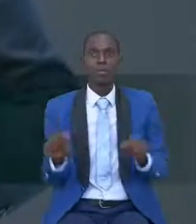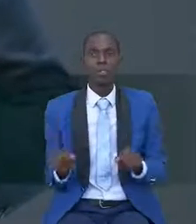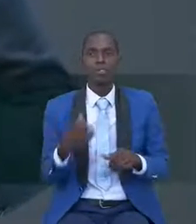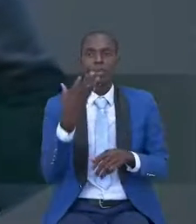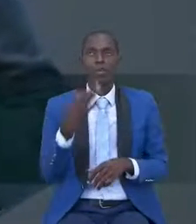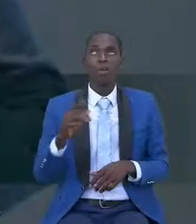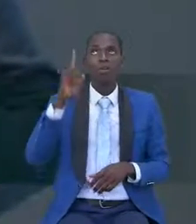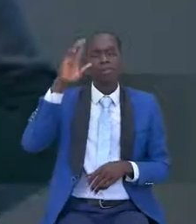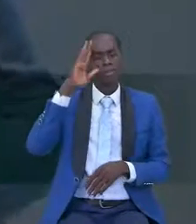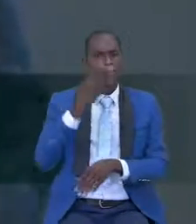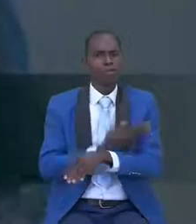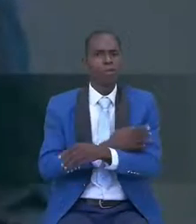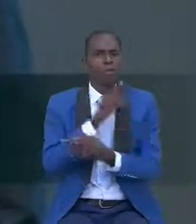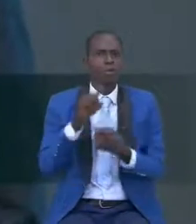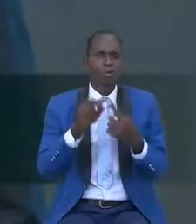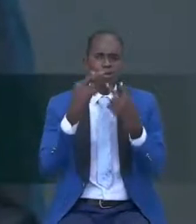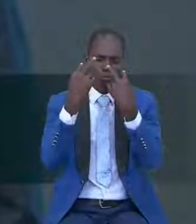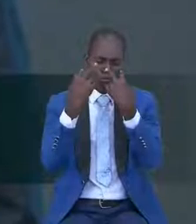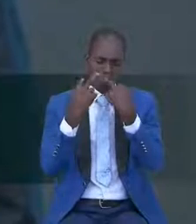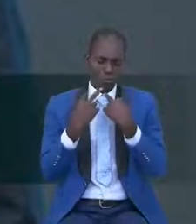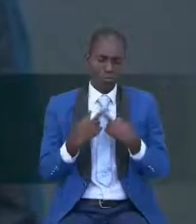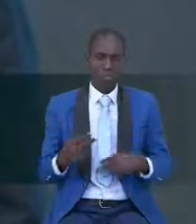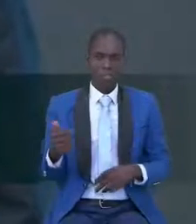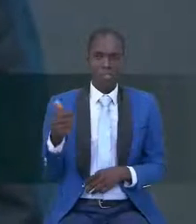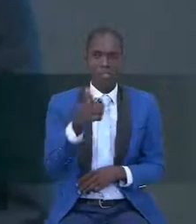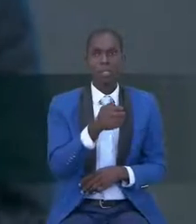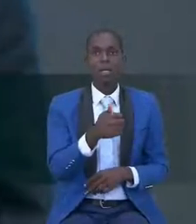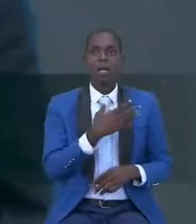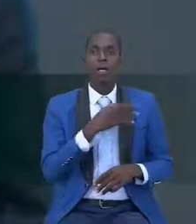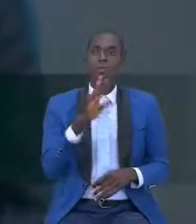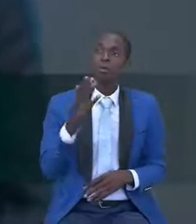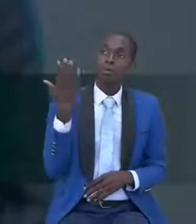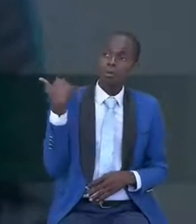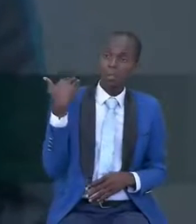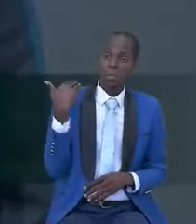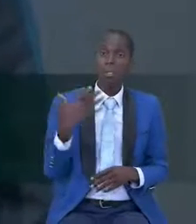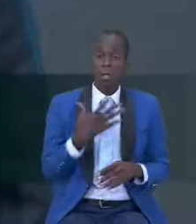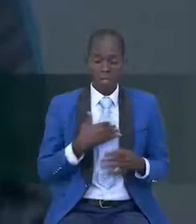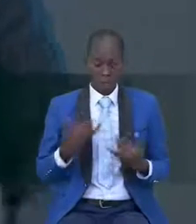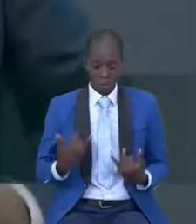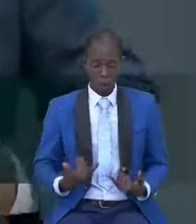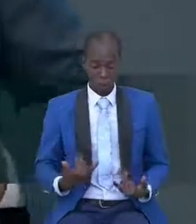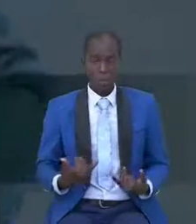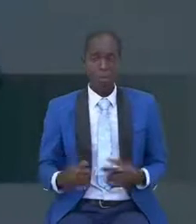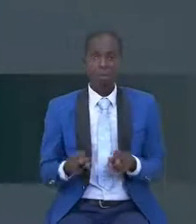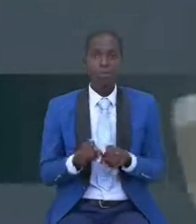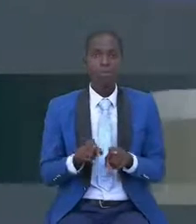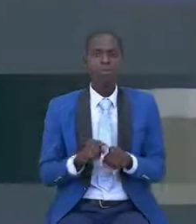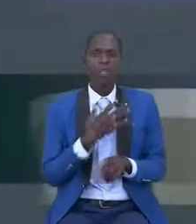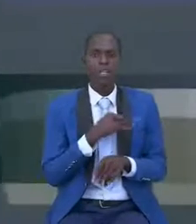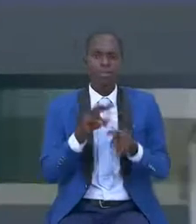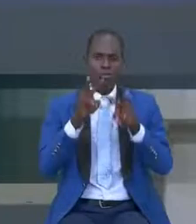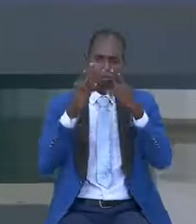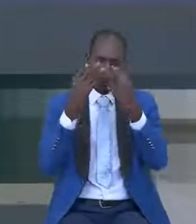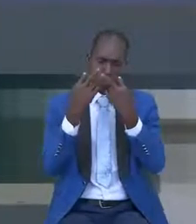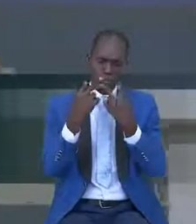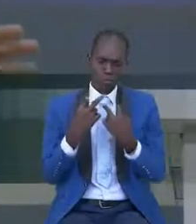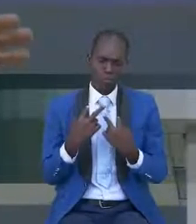Quand vous vous regardez, votre passé, même votre présent, aujourd'hui, et vous regardez